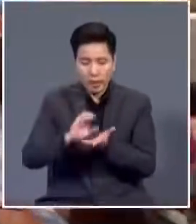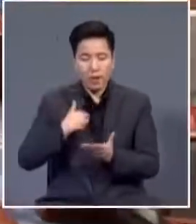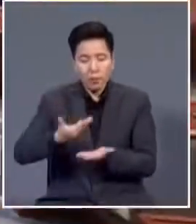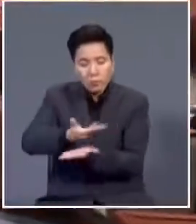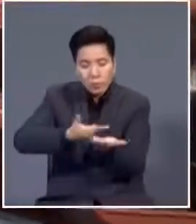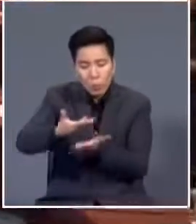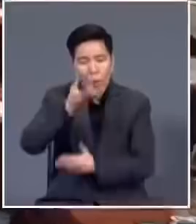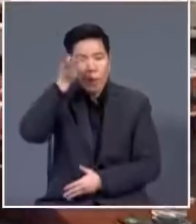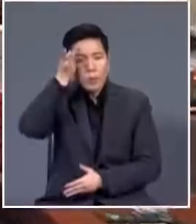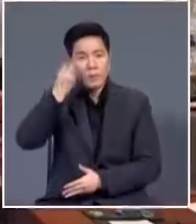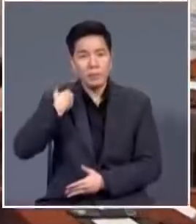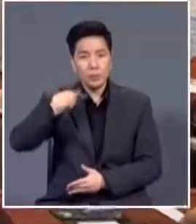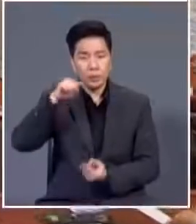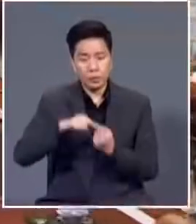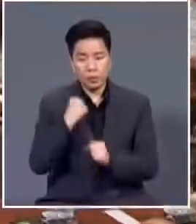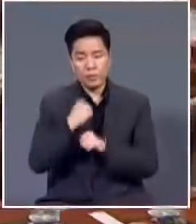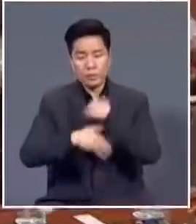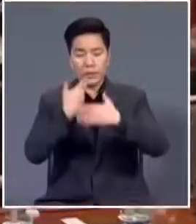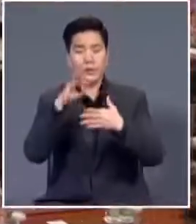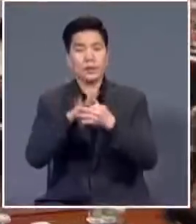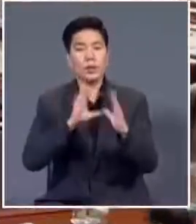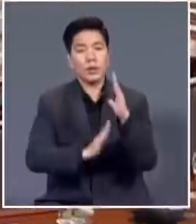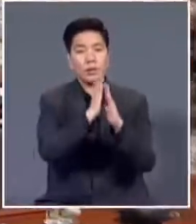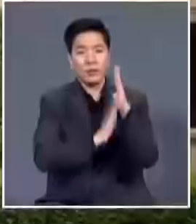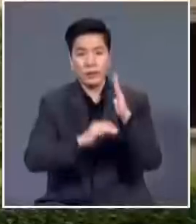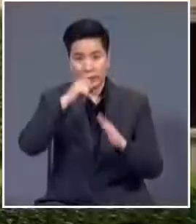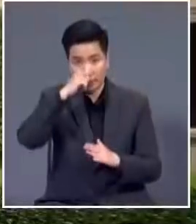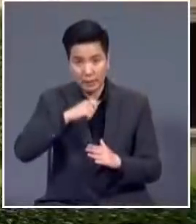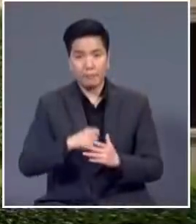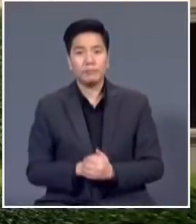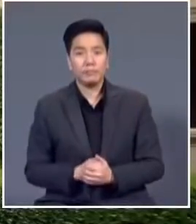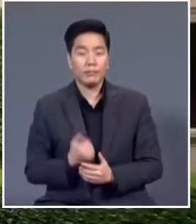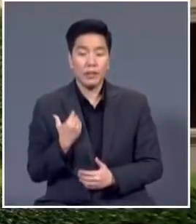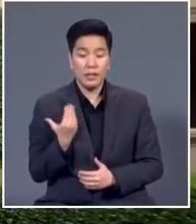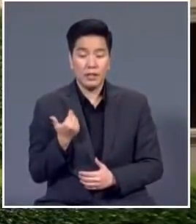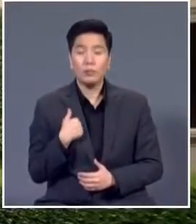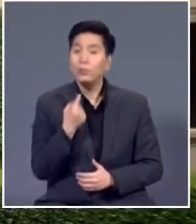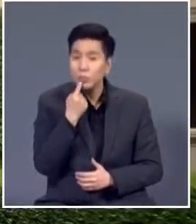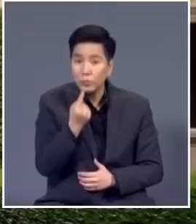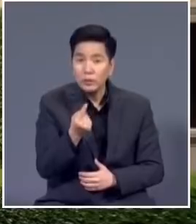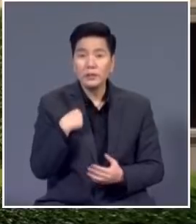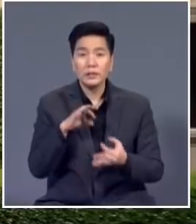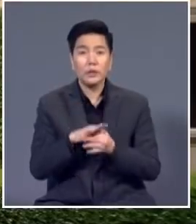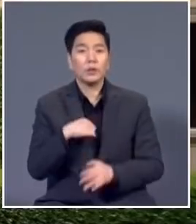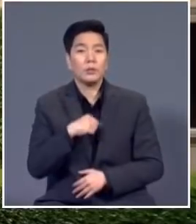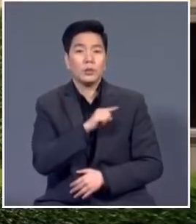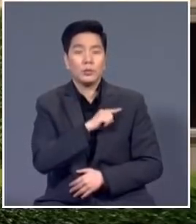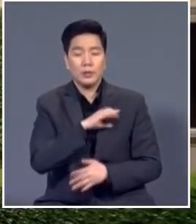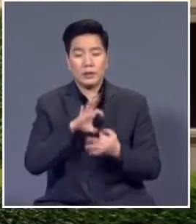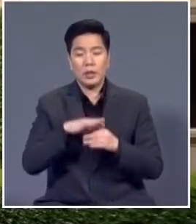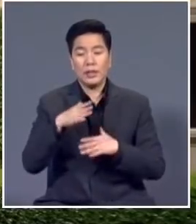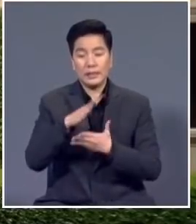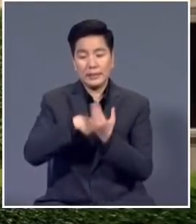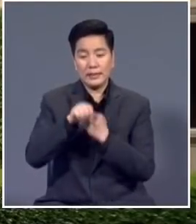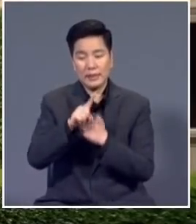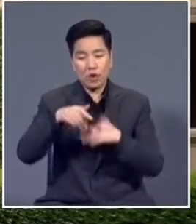ประโยชน์เพื่อจะนำไปใช้พัฒนากิจกรรมในประเทศด้วยนะครับเมื่อครู่นั้นผมก็ได้พูดถึงบทบาทที่เศรษฐกิจนอกประเทศจะช่